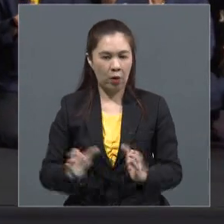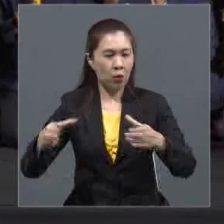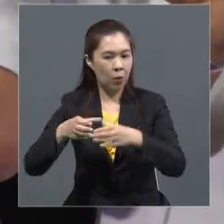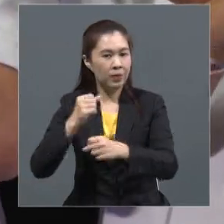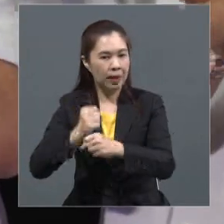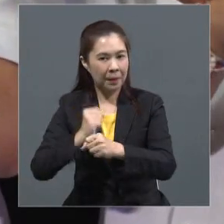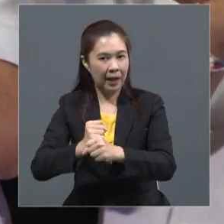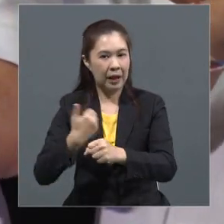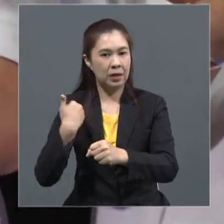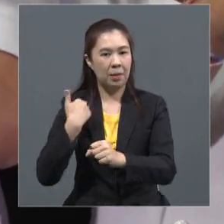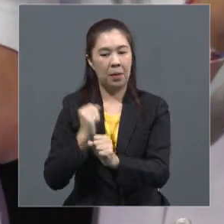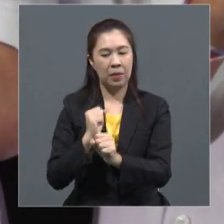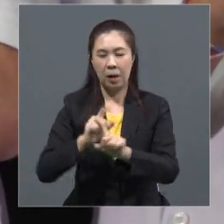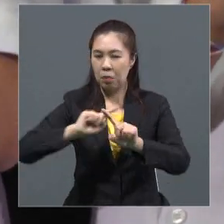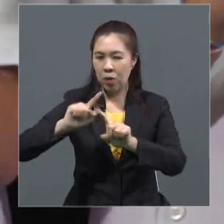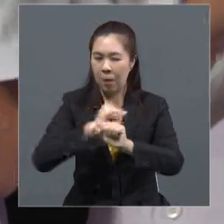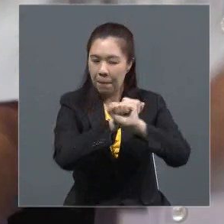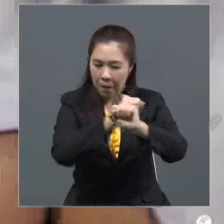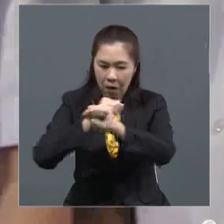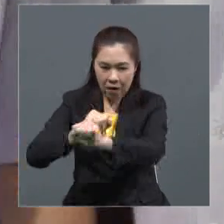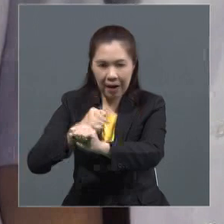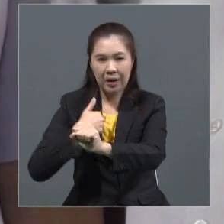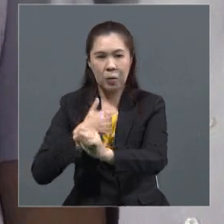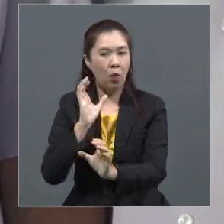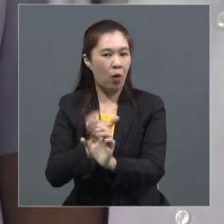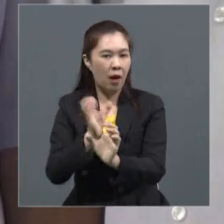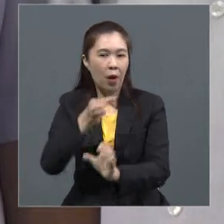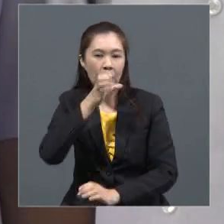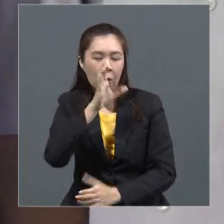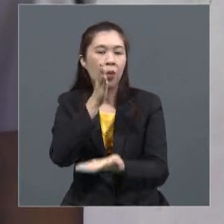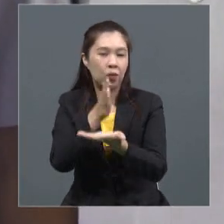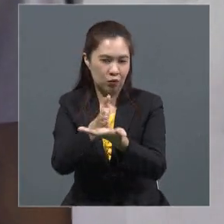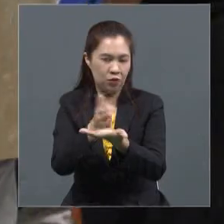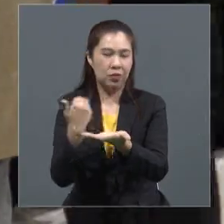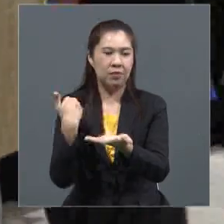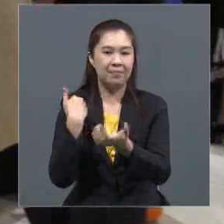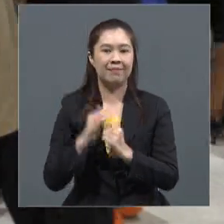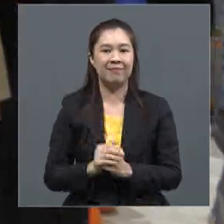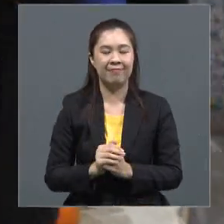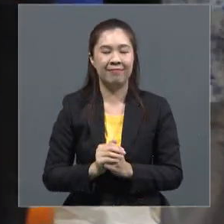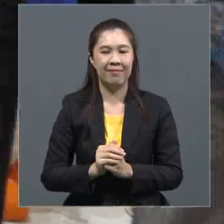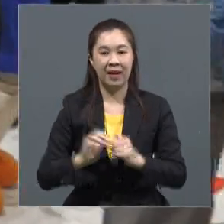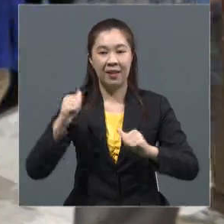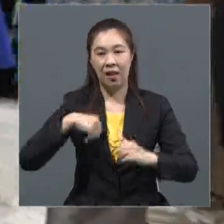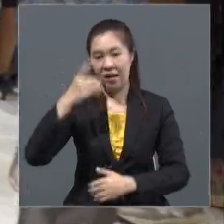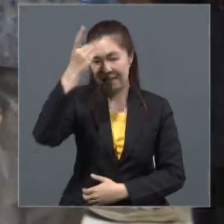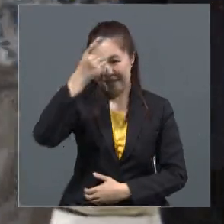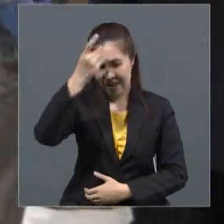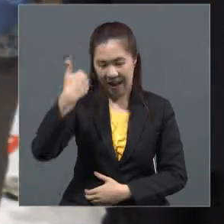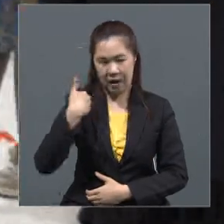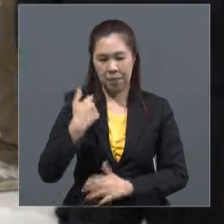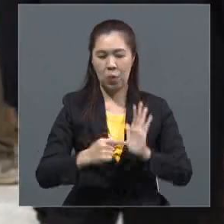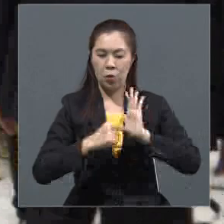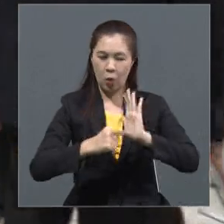ผลงานดีเด่นด้านการป้องกันควบคุมการบริโภคเครื่องดื่มแอลกอฮอล์รวมถึงมอบให้แก่ศิลปินนักแสดงที่เป็นแบบอย่างรวม